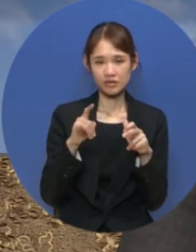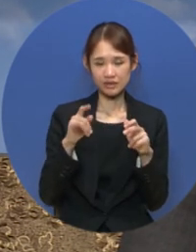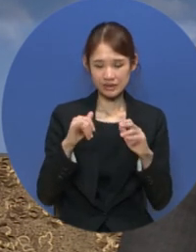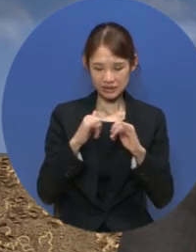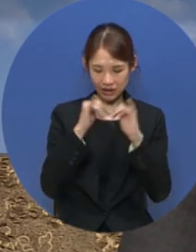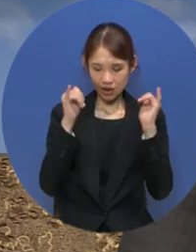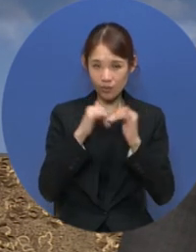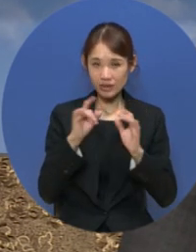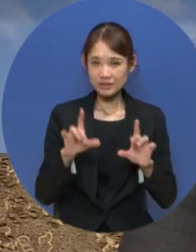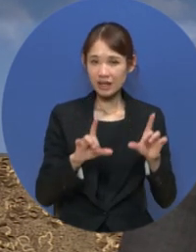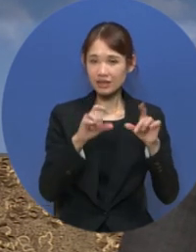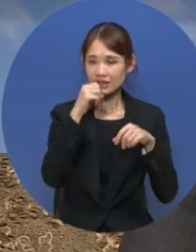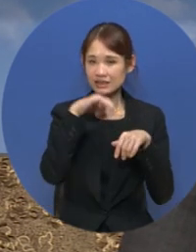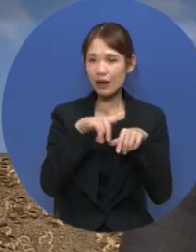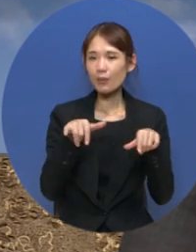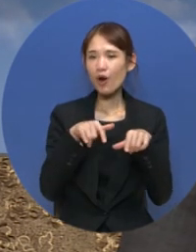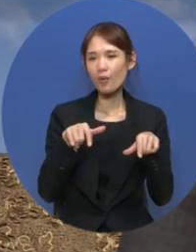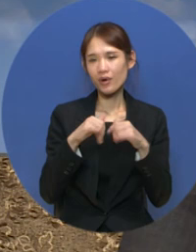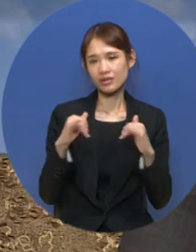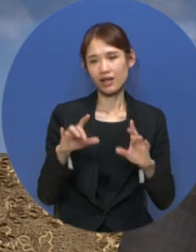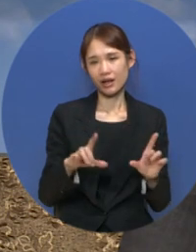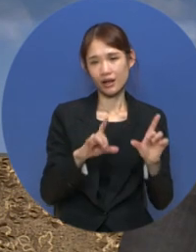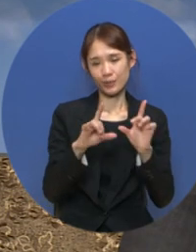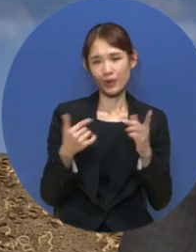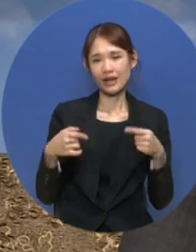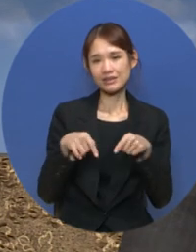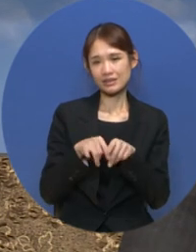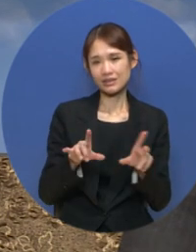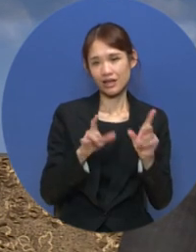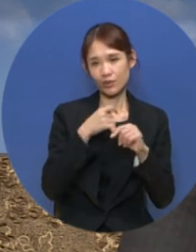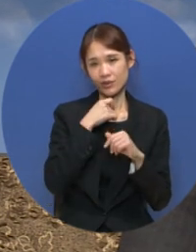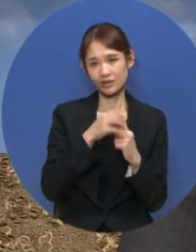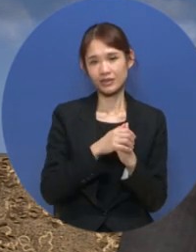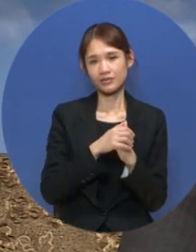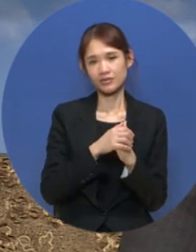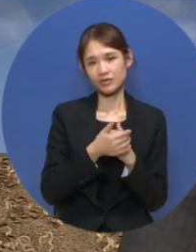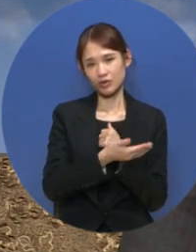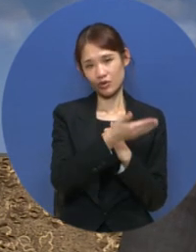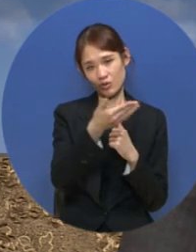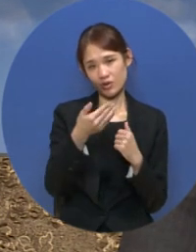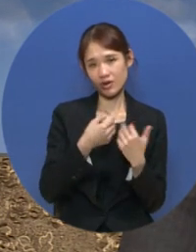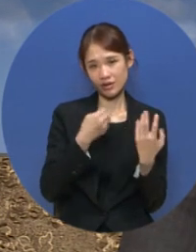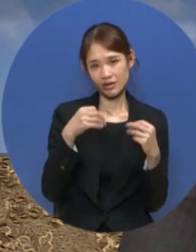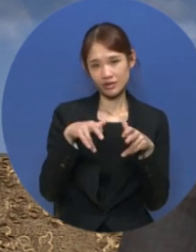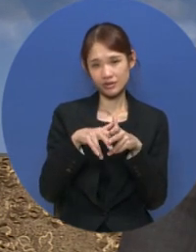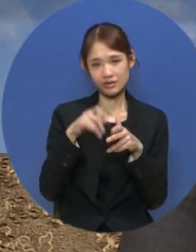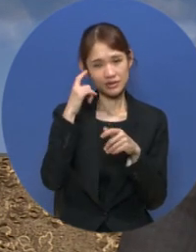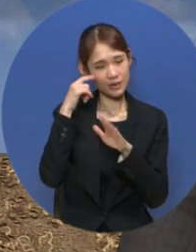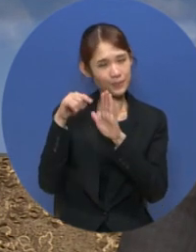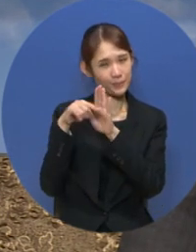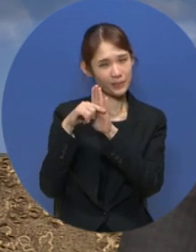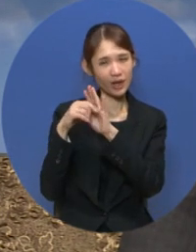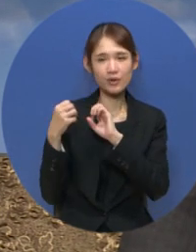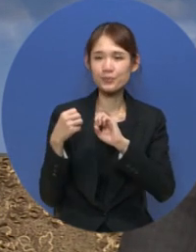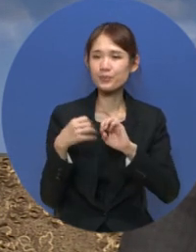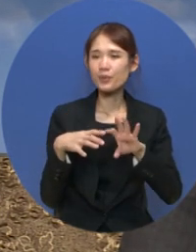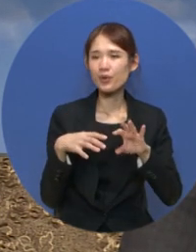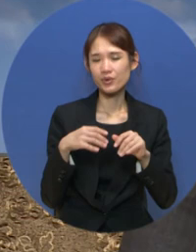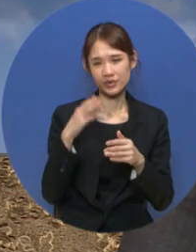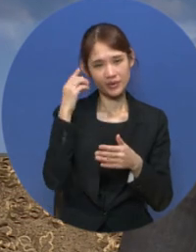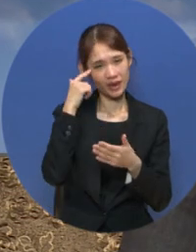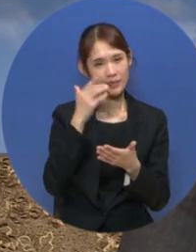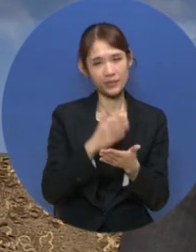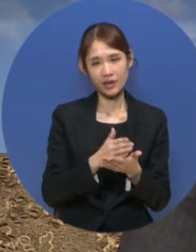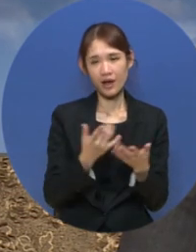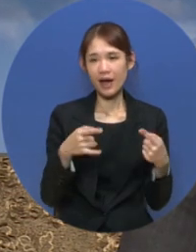사는데 평범한 사람으로 살아갔으면 좋겠습니다. 그래서 여러분들이 많이 장애에 대한 편견을 좀 버려주시고